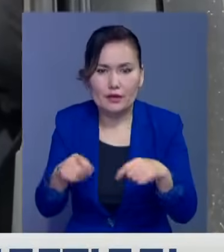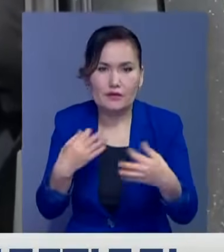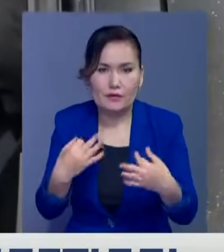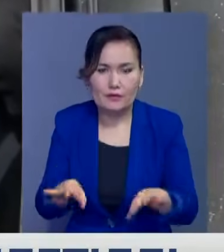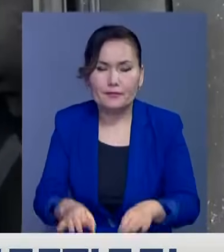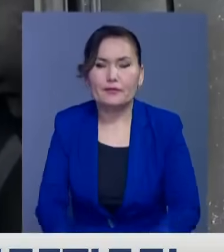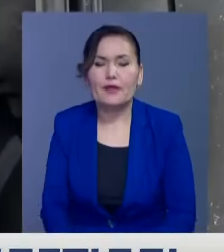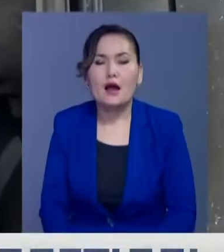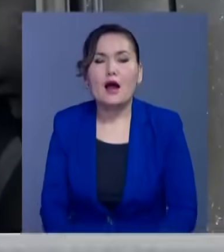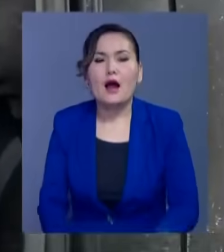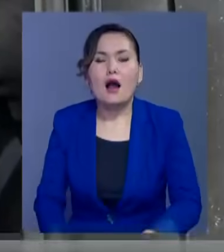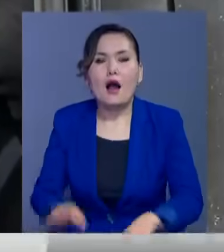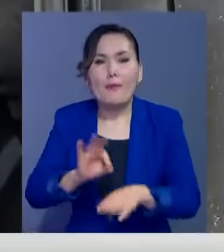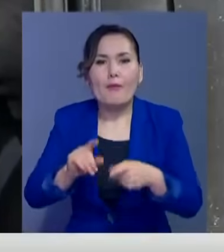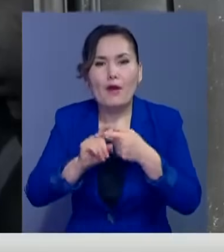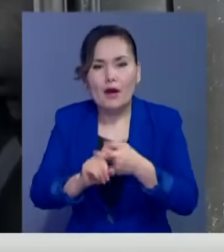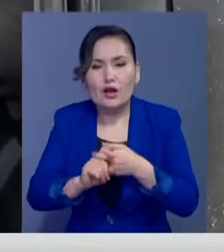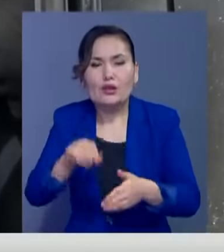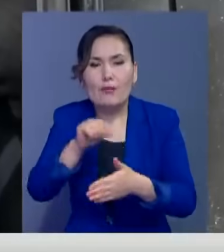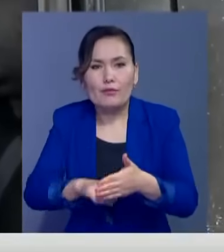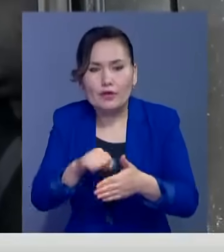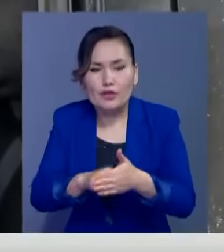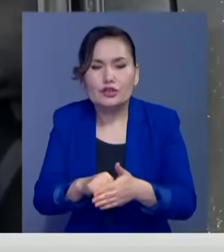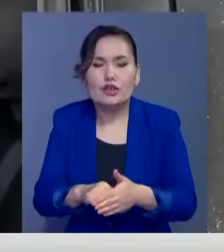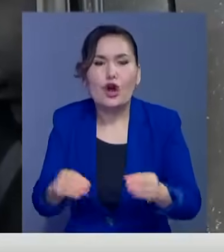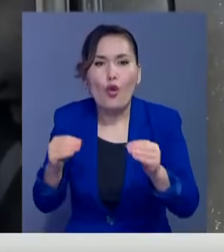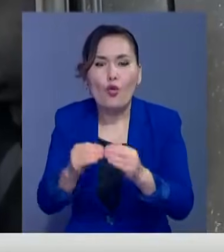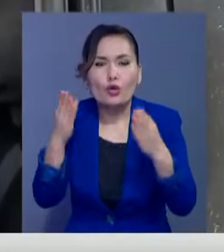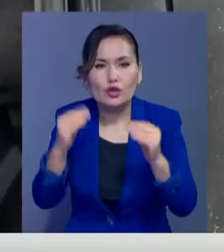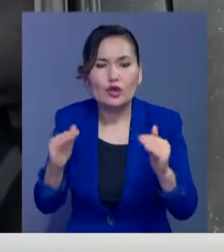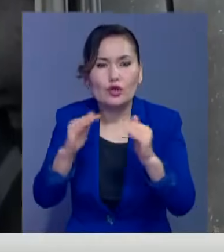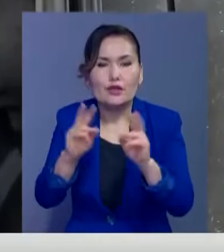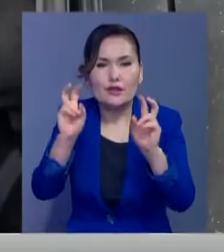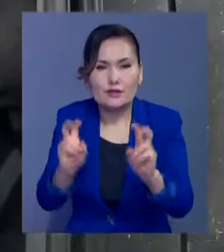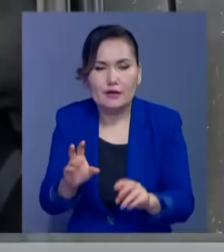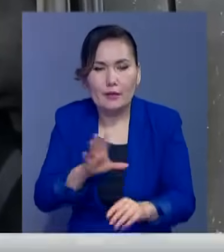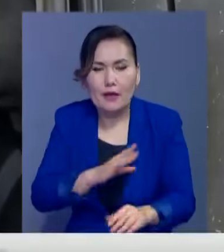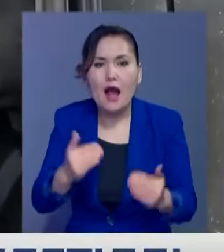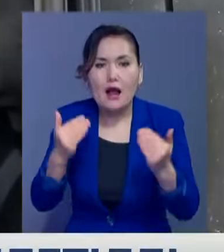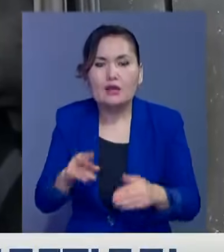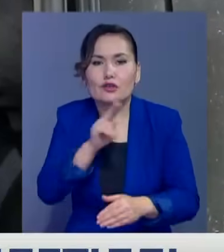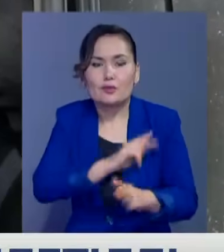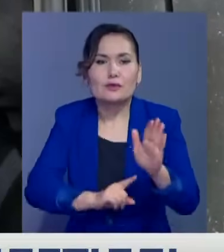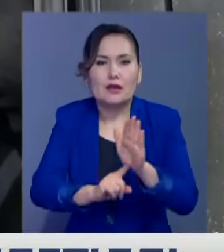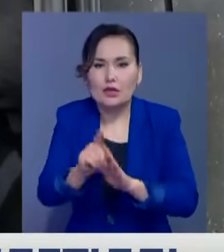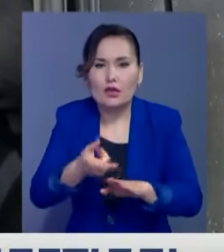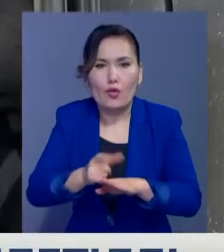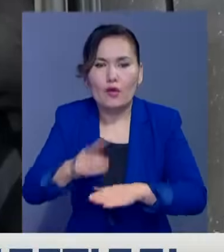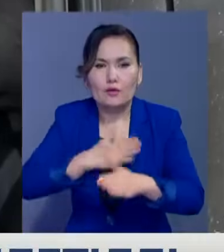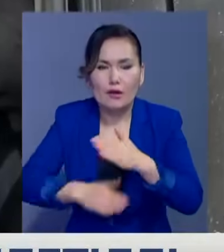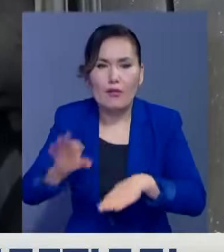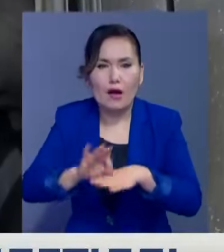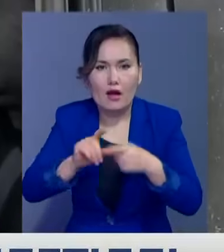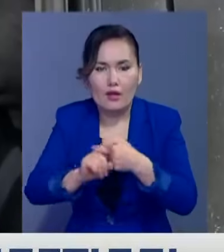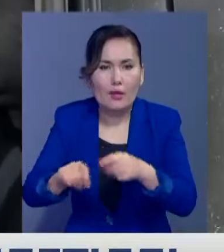Коронавирус індетіне байланысты 10 күн демалдым. Ал бүгін жұмысқа жіберді. Әрине бұған ризамын. Бәріне амандық тілеймін. Коронавирус құрып